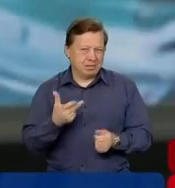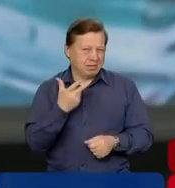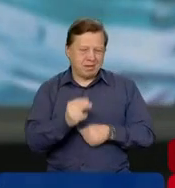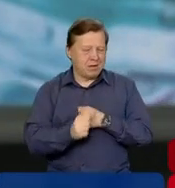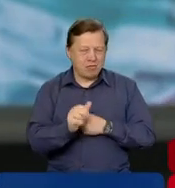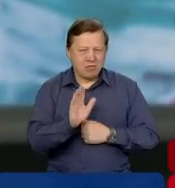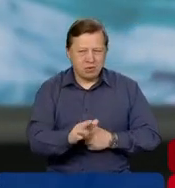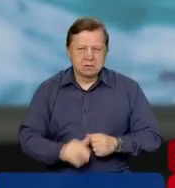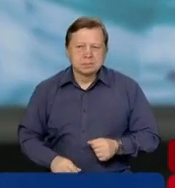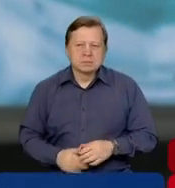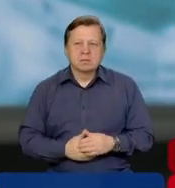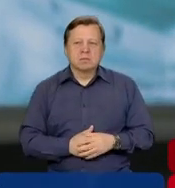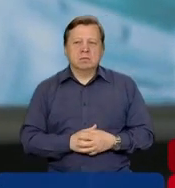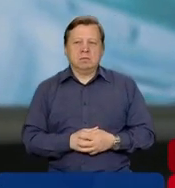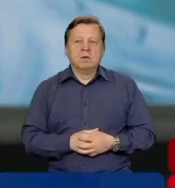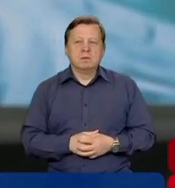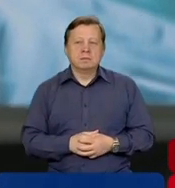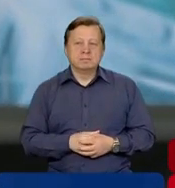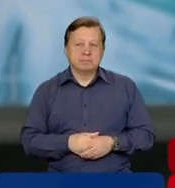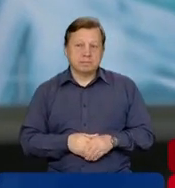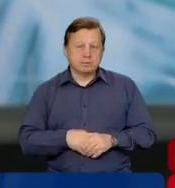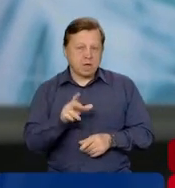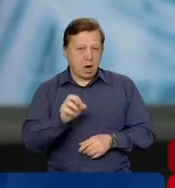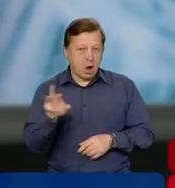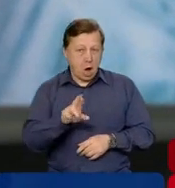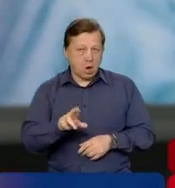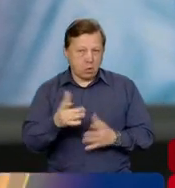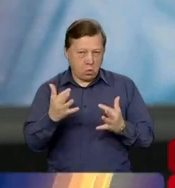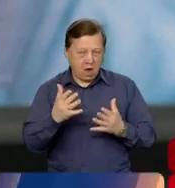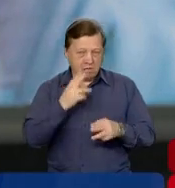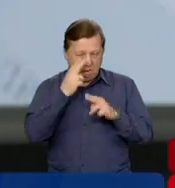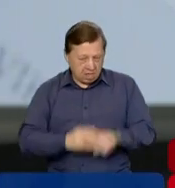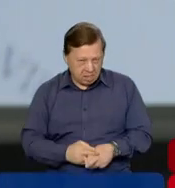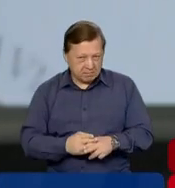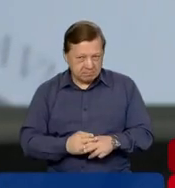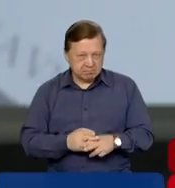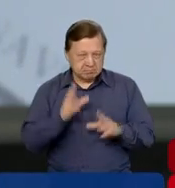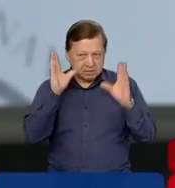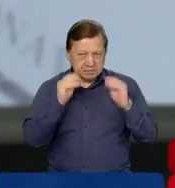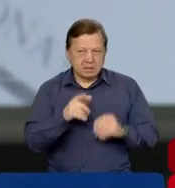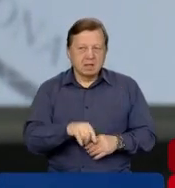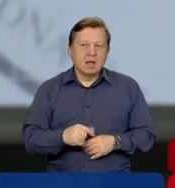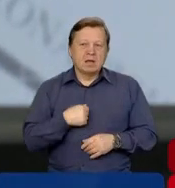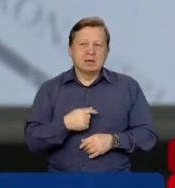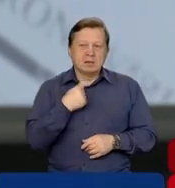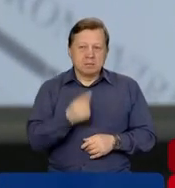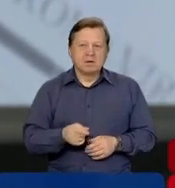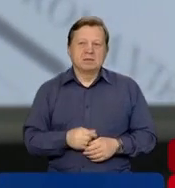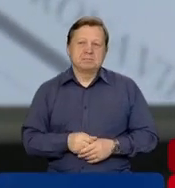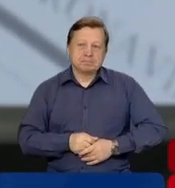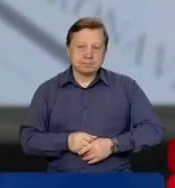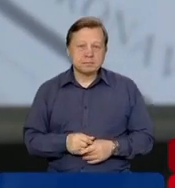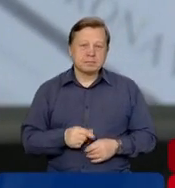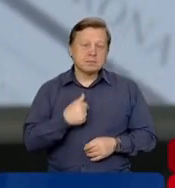szkodliwy zdecydowanie, a poza tym powodował usypianie, jeżeli dobrze pamiętam. No musimy tutaj zerknąć na ten chlor, to dziękuję. Zadał mi pan trochę